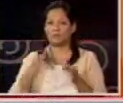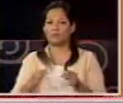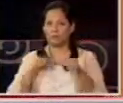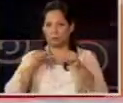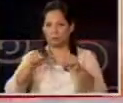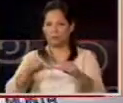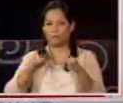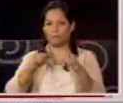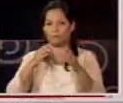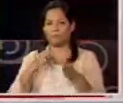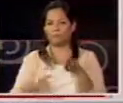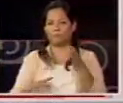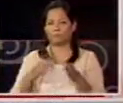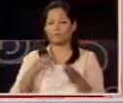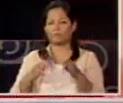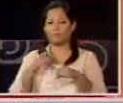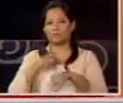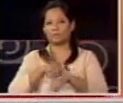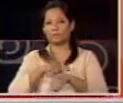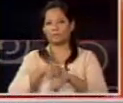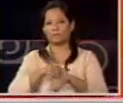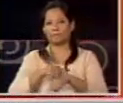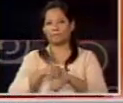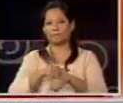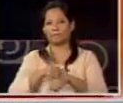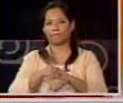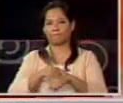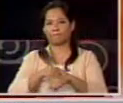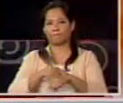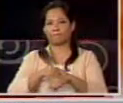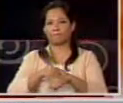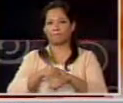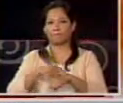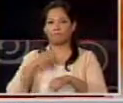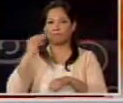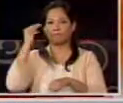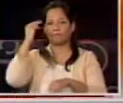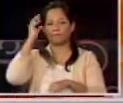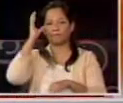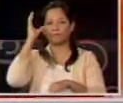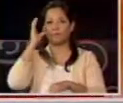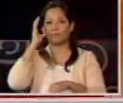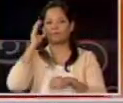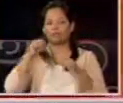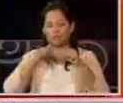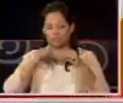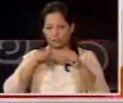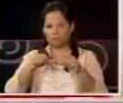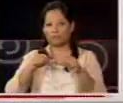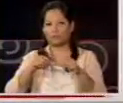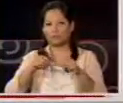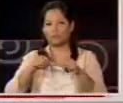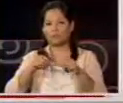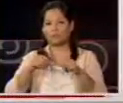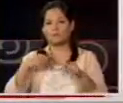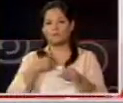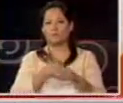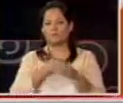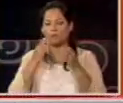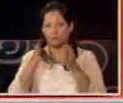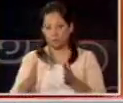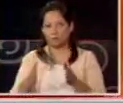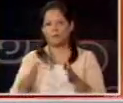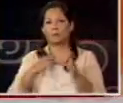ang kaso, di ba? And at that point in time, si Mrs. Corona continues to be an officer of the corporation. At maalala nyo po